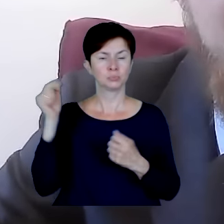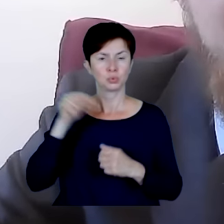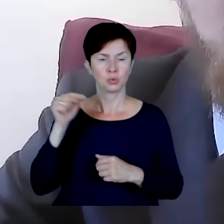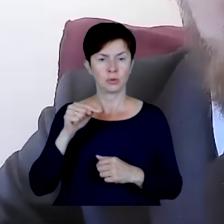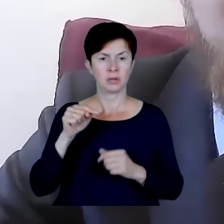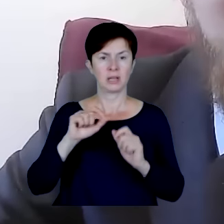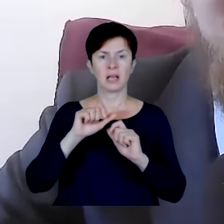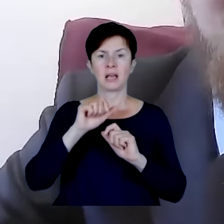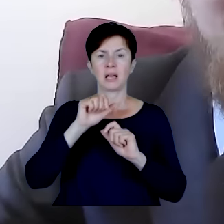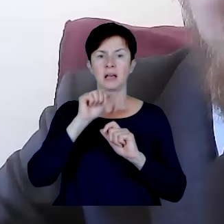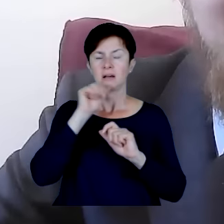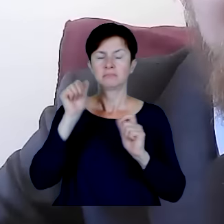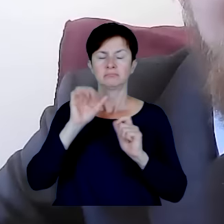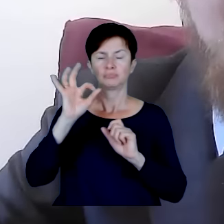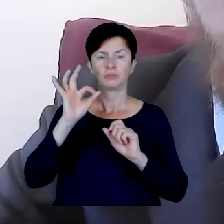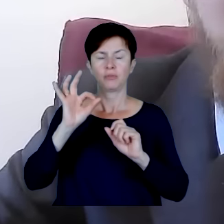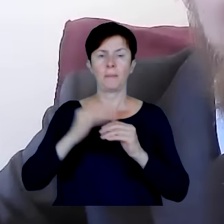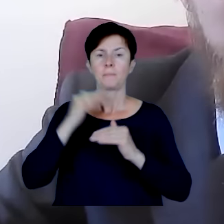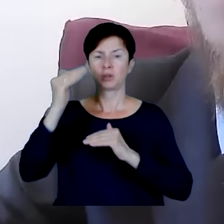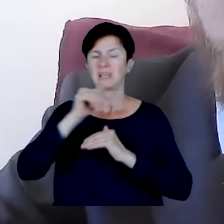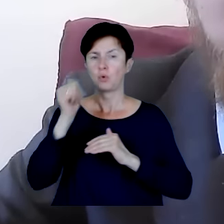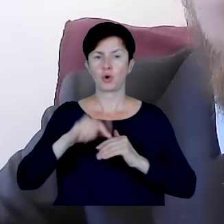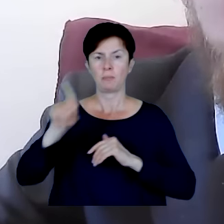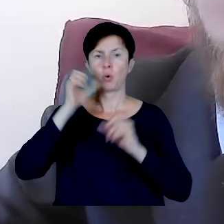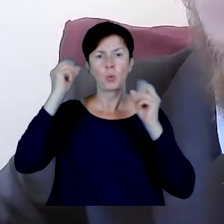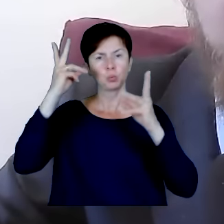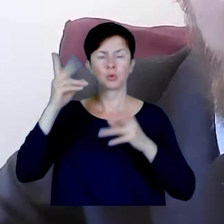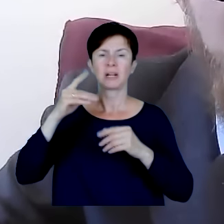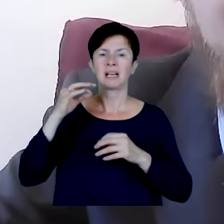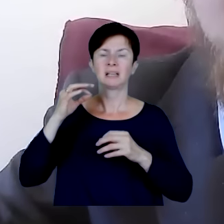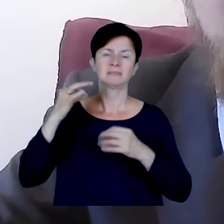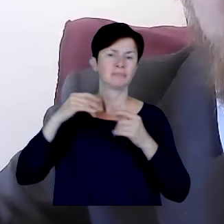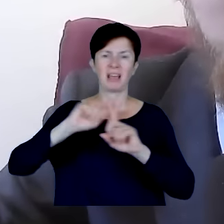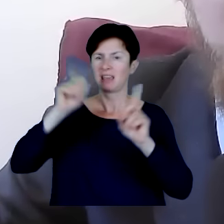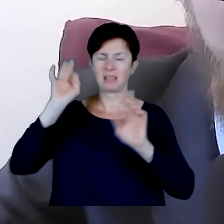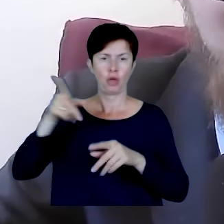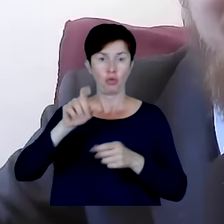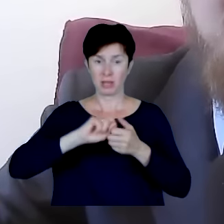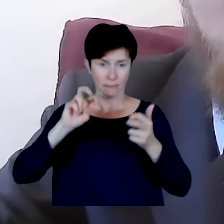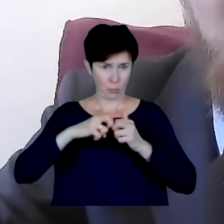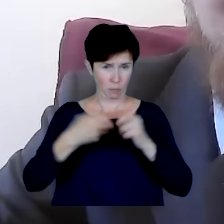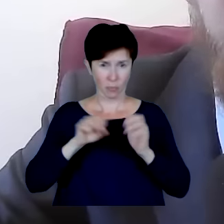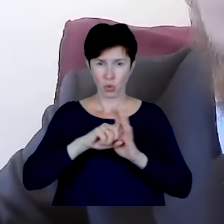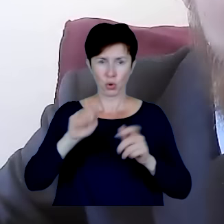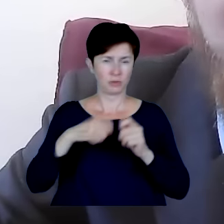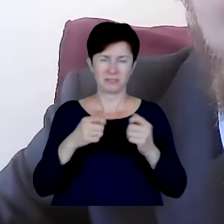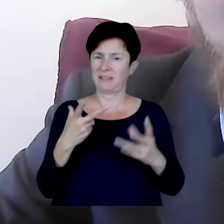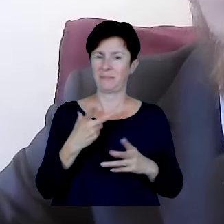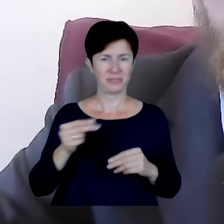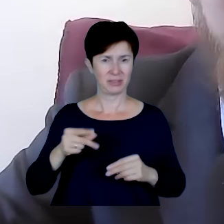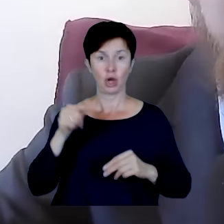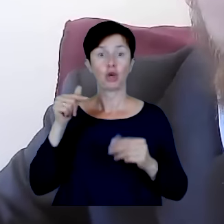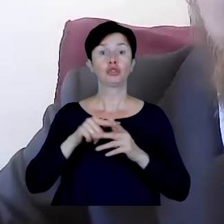całkowicie obcych kulturowo-cywilizacyjnie nie jest problemem, który trzeba jakoś rozwiązać, nie jest czymś, co należałoby